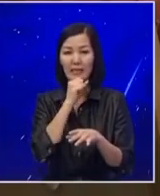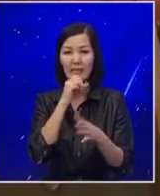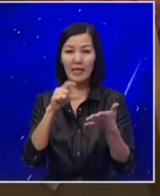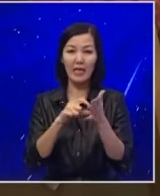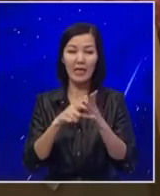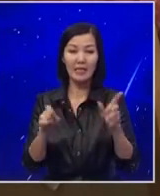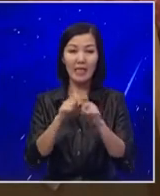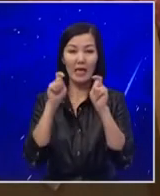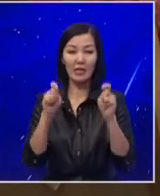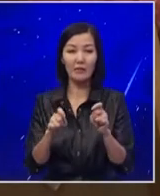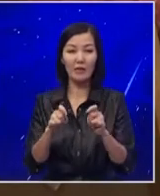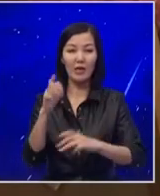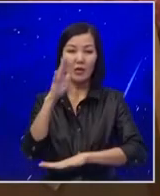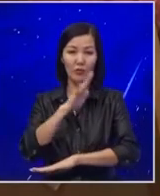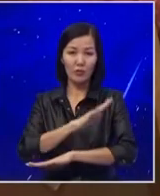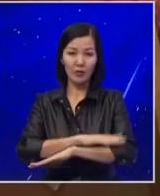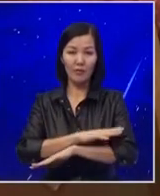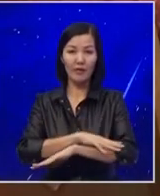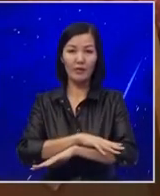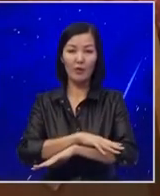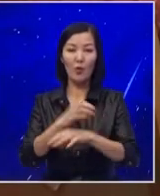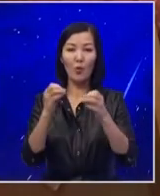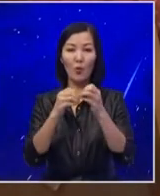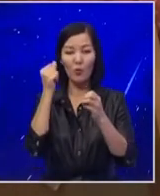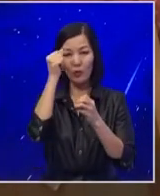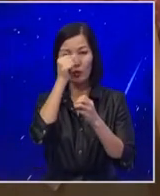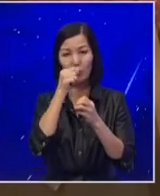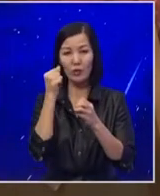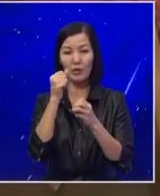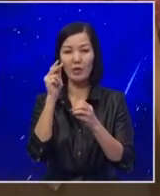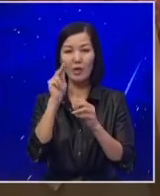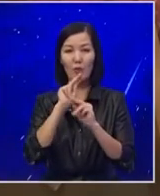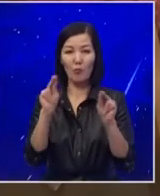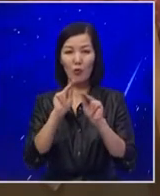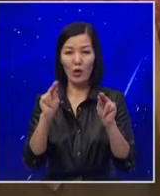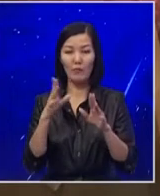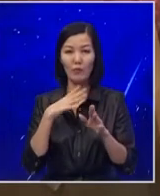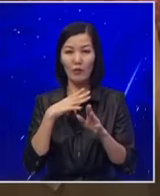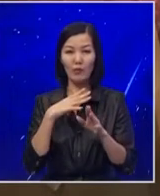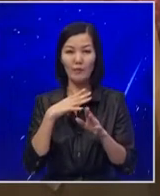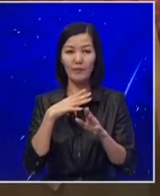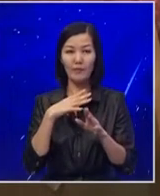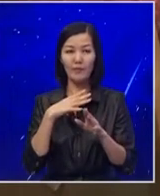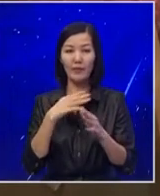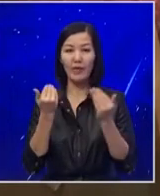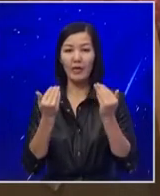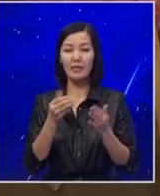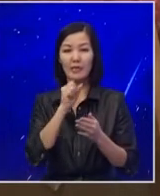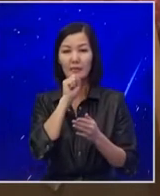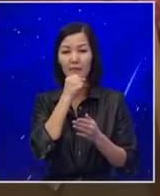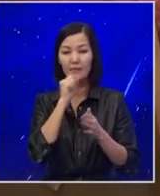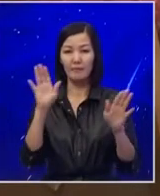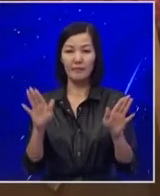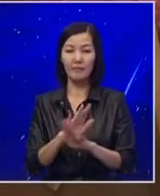ашып, сол сабақта, сол жерде мен 10 жыл, 10 оқу жыл сабақ бердім. Соның арқасында атаның әндерін қазірде айтып жатыр